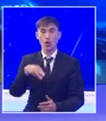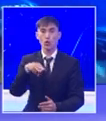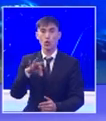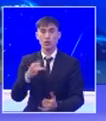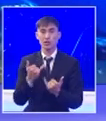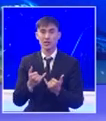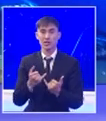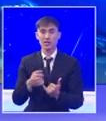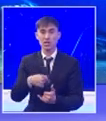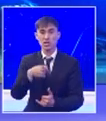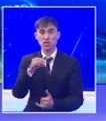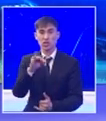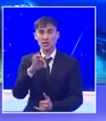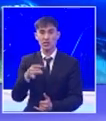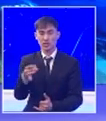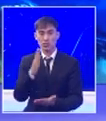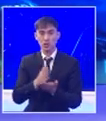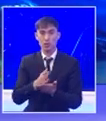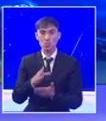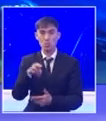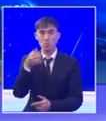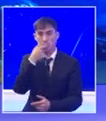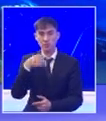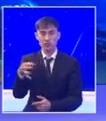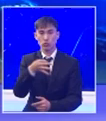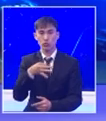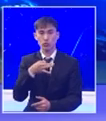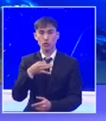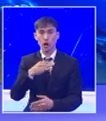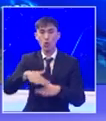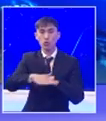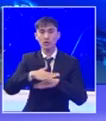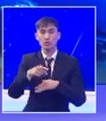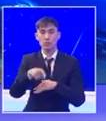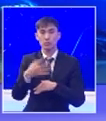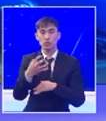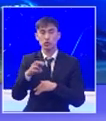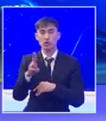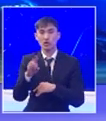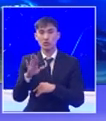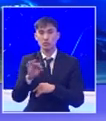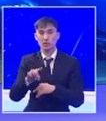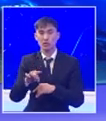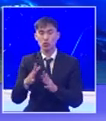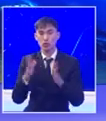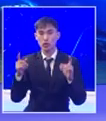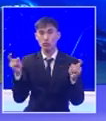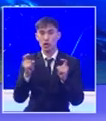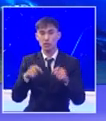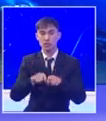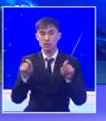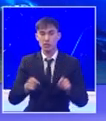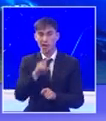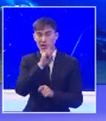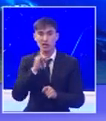Toymart енді Жаркентте де бар. Панфилов ауданының орталығында аумағы 1,5 мың шаршы метрден асатын ең үлкен супермаркет ашылды.